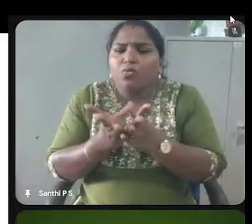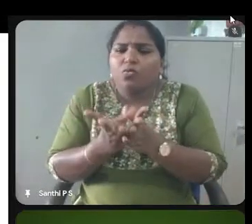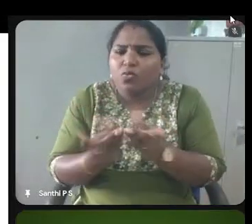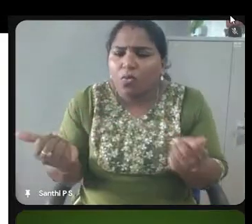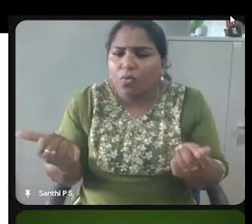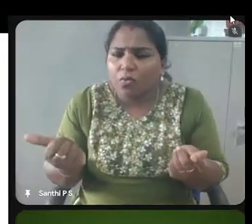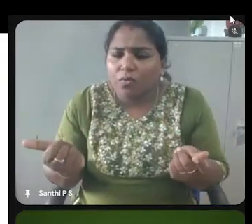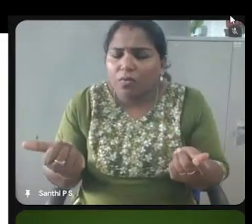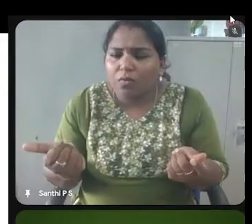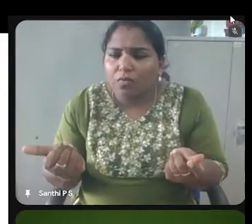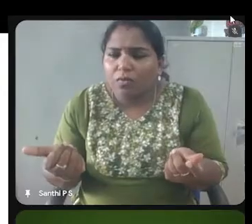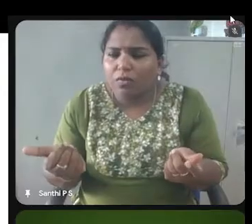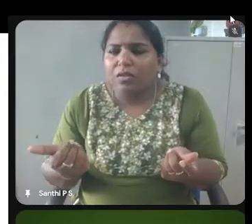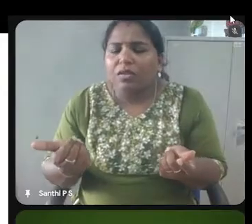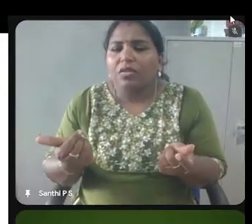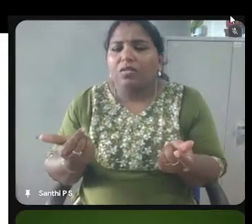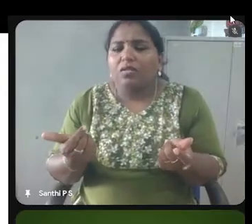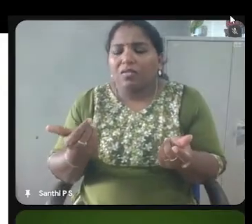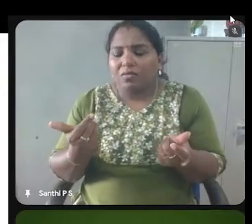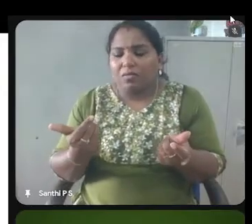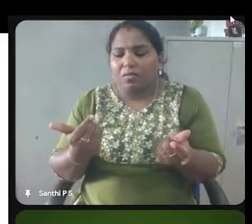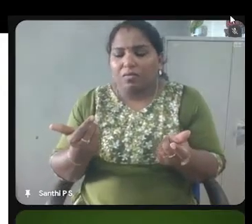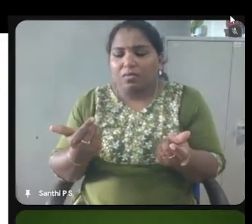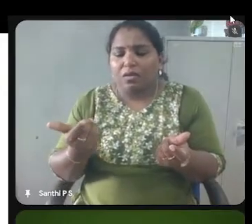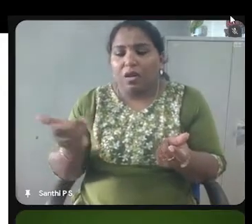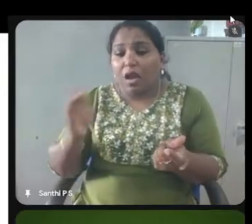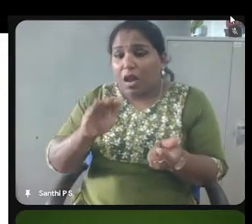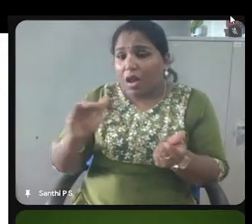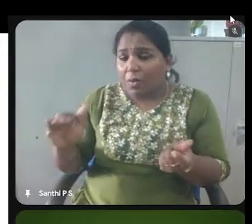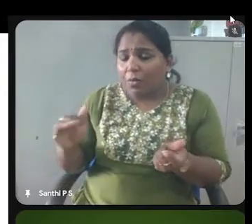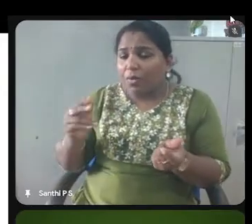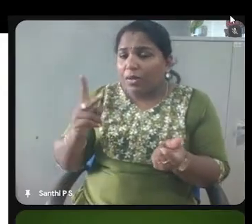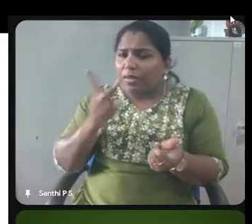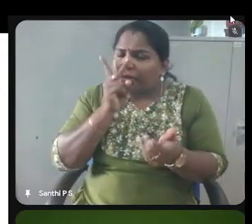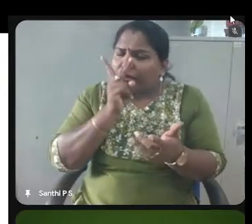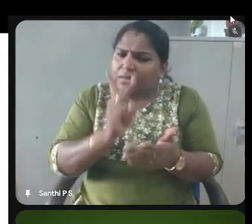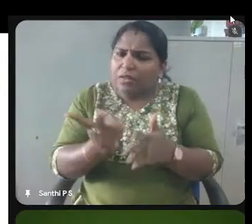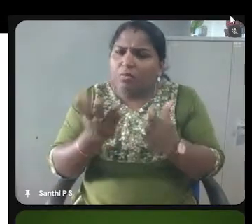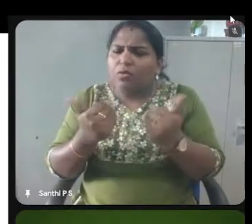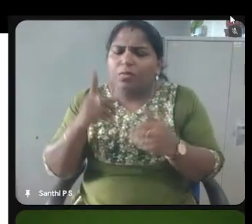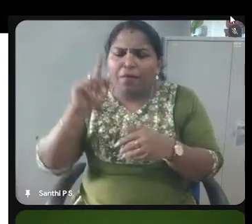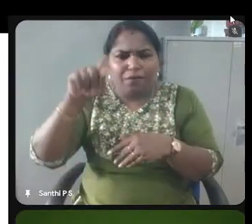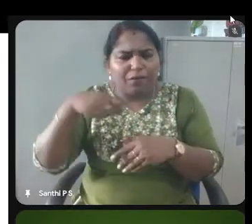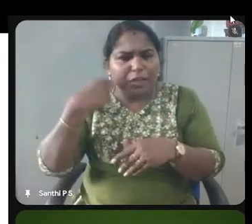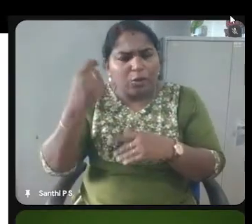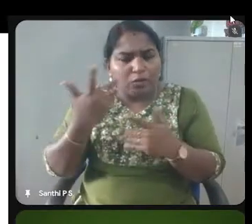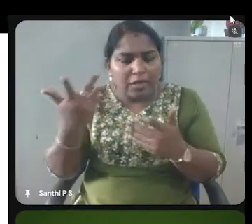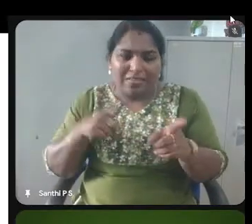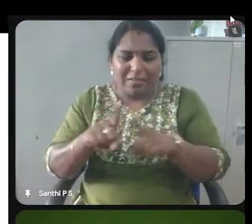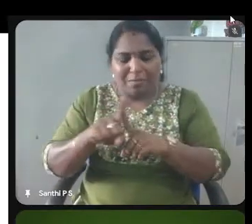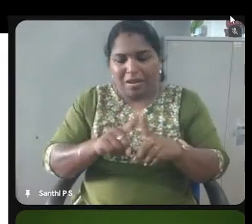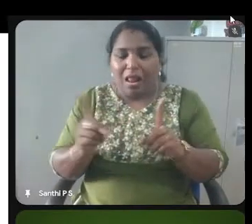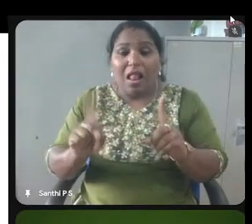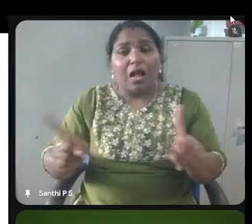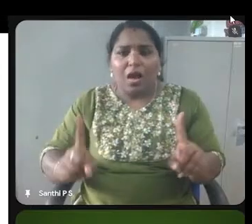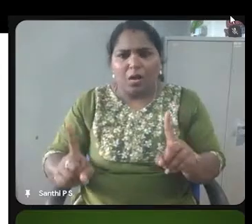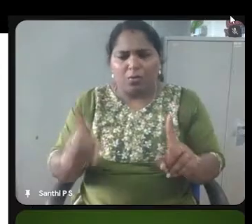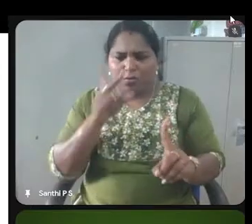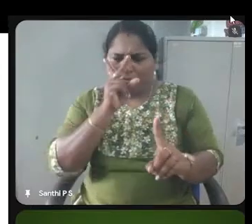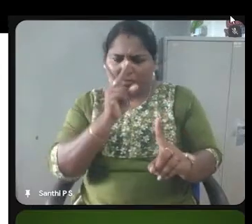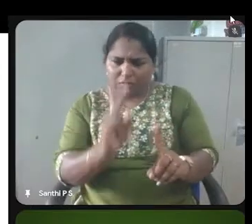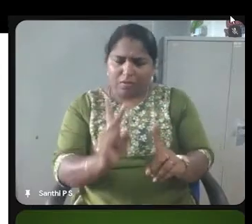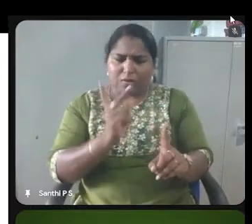കുട്ടികൾക്ക് വീഡിയോസിൽ നമുക്ക് കൊടുക്കാൻ പറ്റും? എത്തരത്തിലുള്ള വീഡിയോസ് ആ കുഞ്ഞുങ്ങളെ നമുക്ക് കാണിക്കാൻ പറ്റും? ഇപ്പൊ ഈവൻ കാർട്ടൂൺസിനാണെങ്കിൽ പോലും അതിന്ന് ഇമിറ്റേറ്റ് ചെയ്യുന്ന